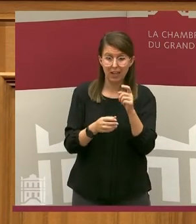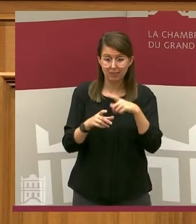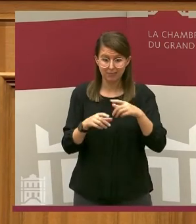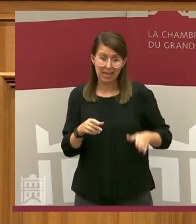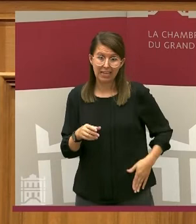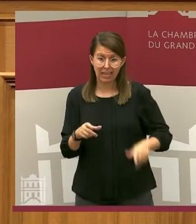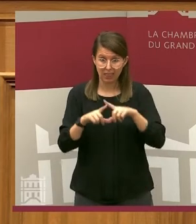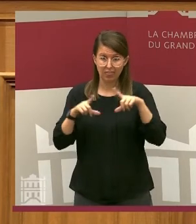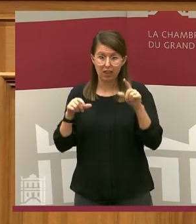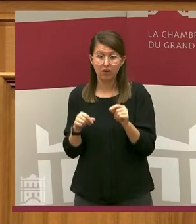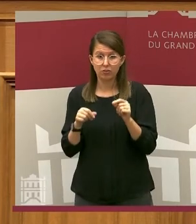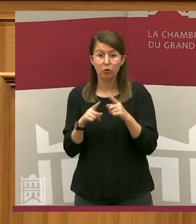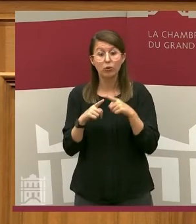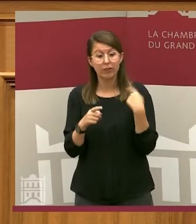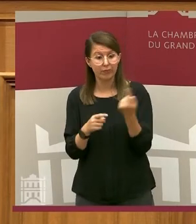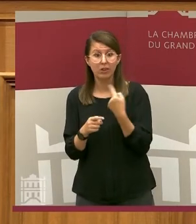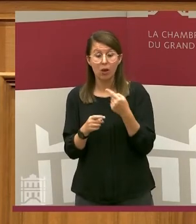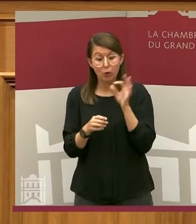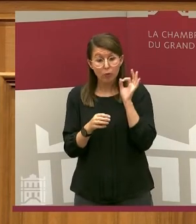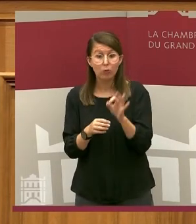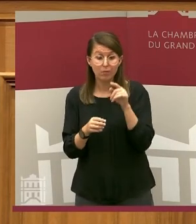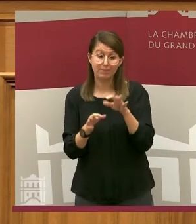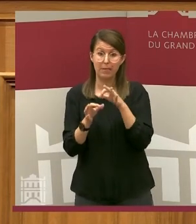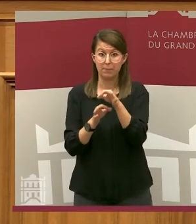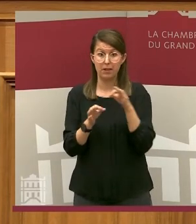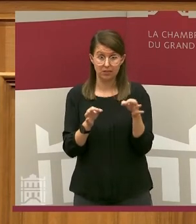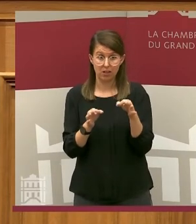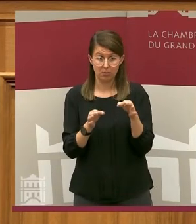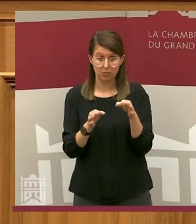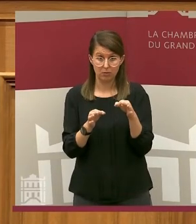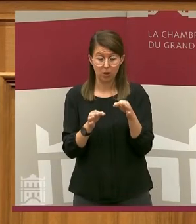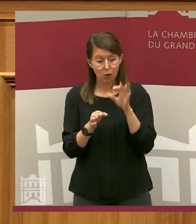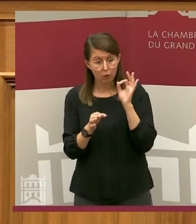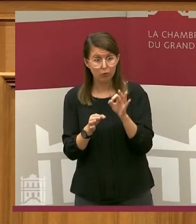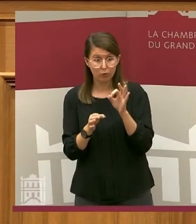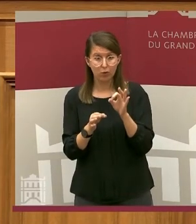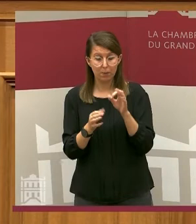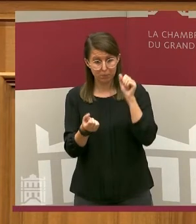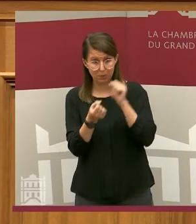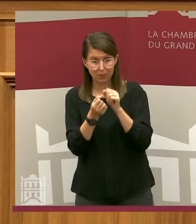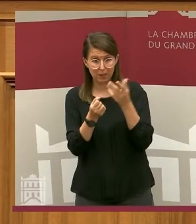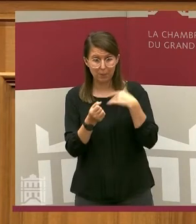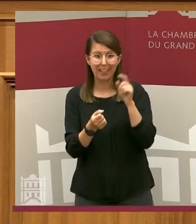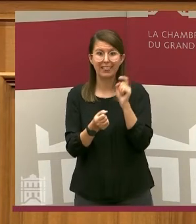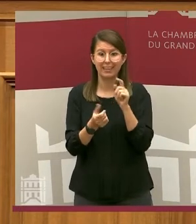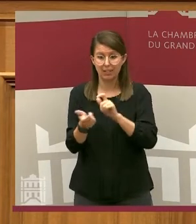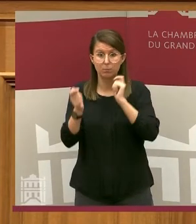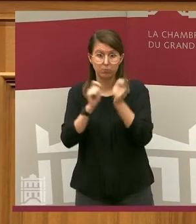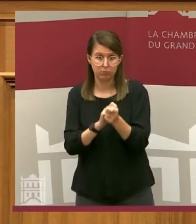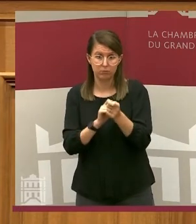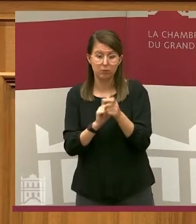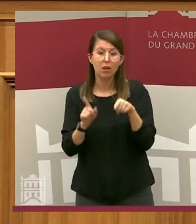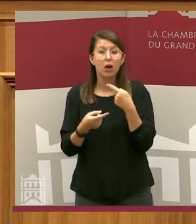aber wir sind auch für so eine Mesure, für Paperassen zu digitalisieren. Wir hoffen auch, dass die